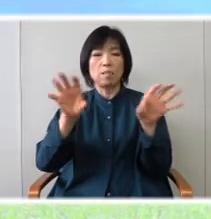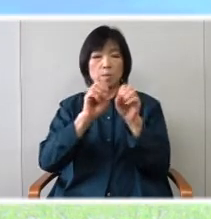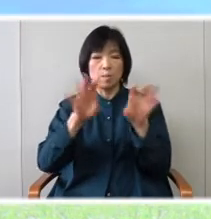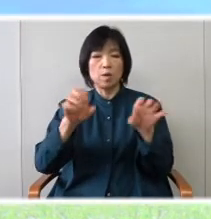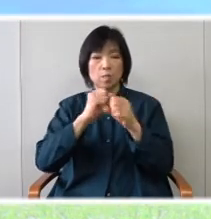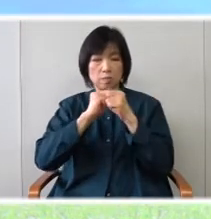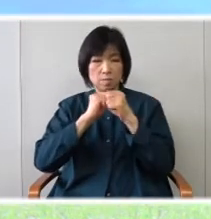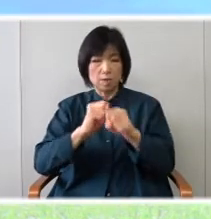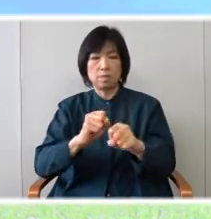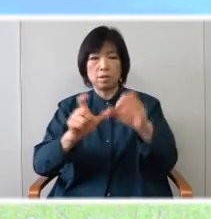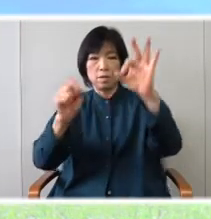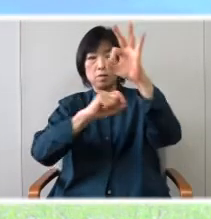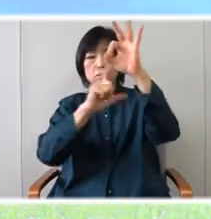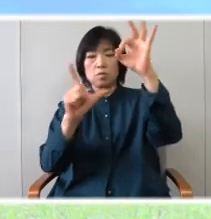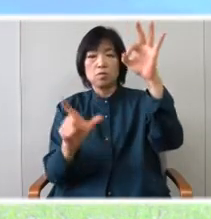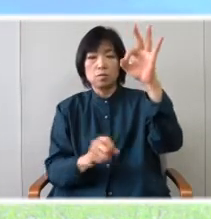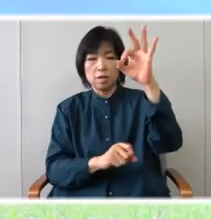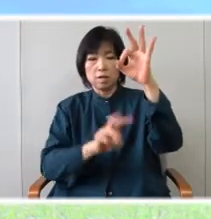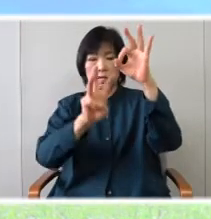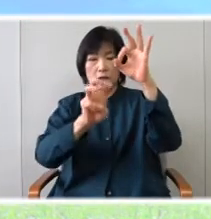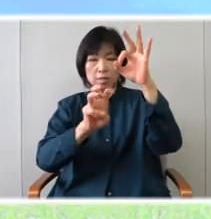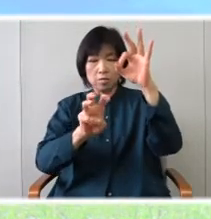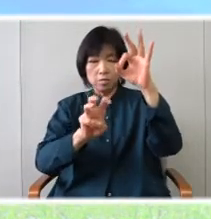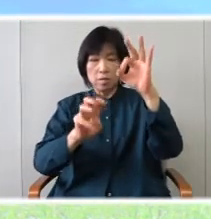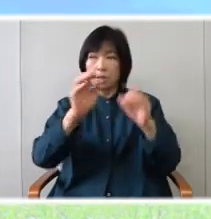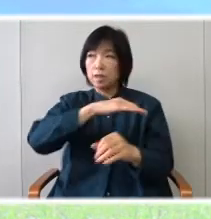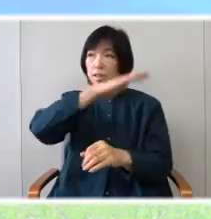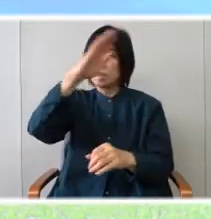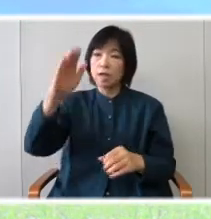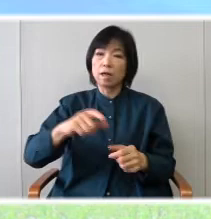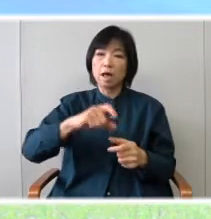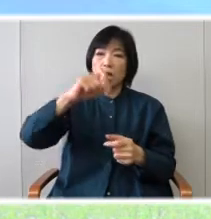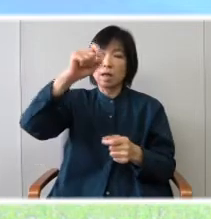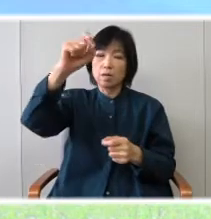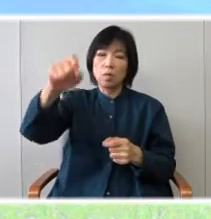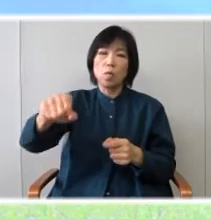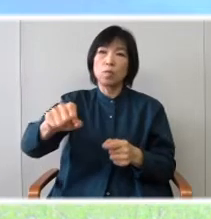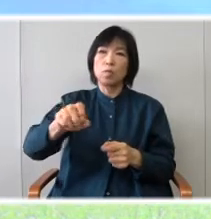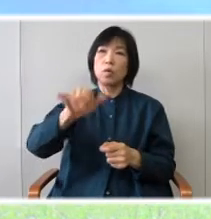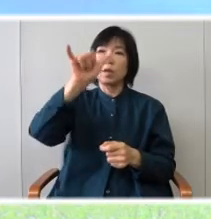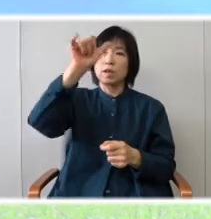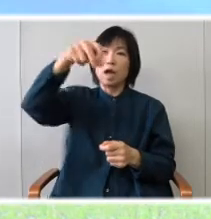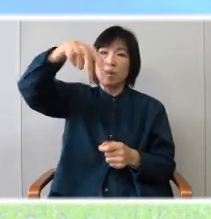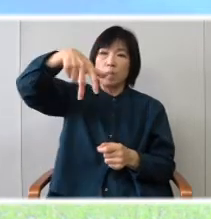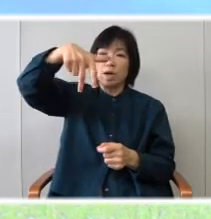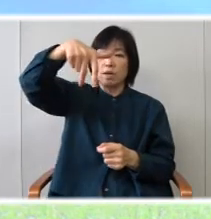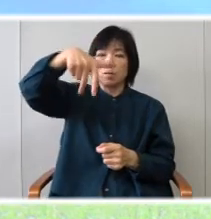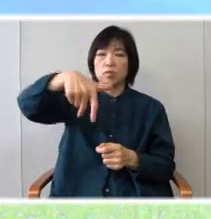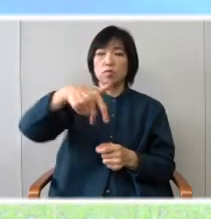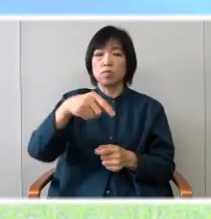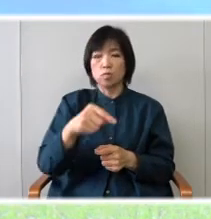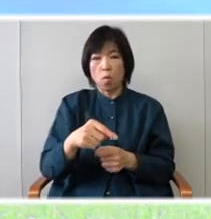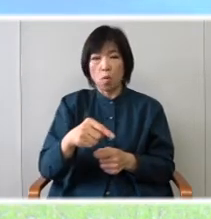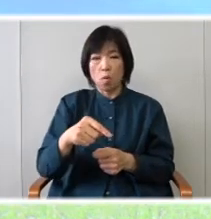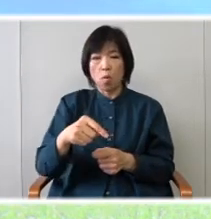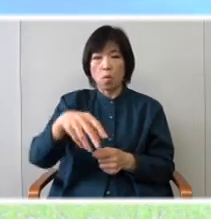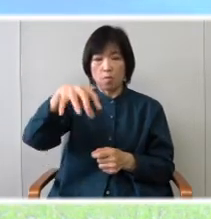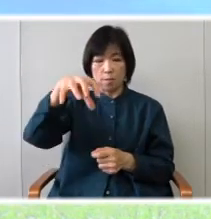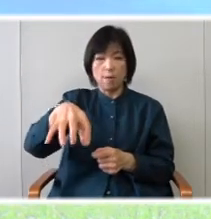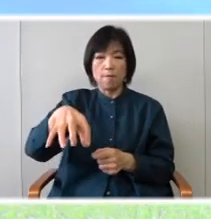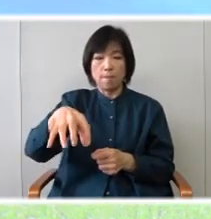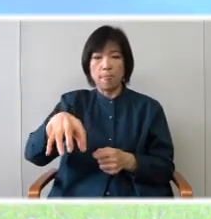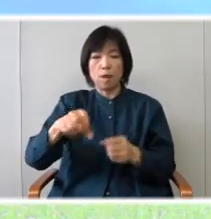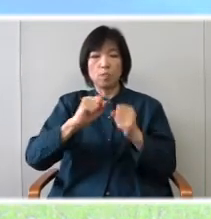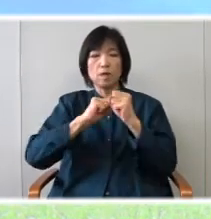日に高遠の山裾、ここで行われるということで、日程がいくつか後ろにあります。